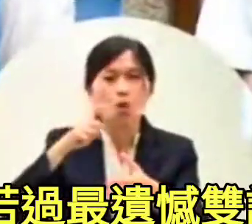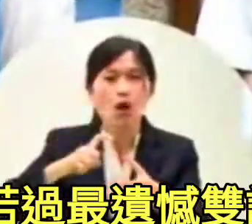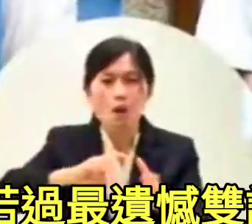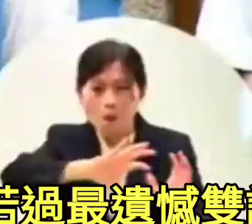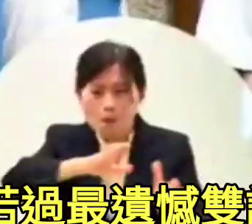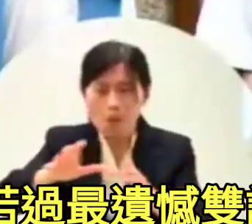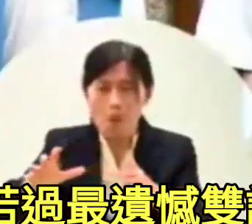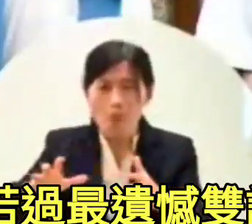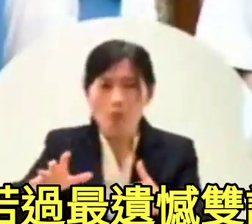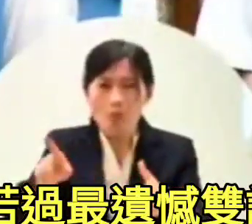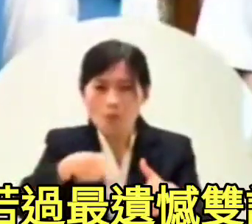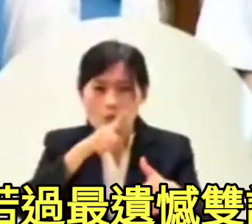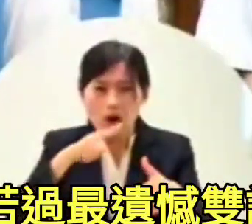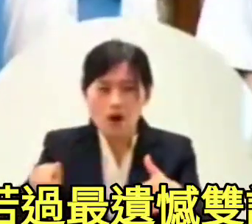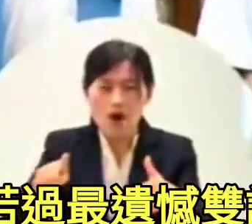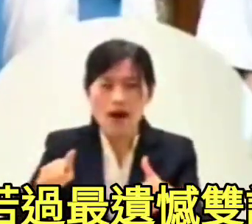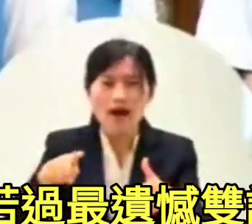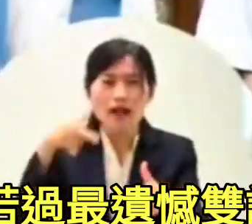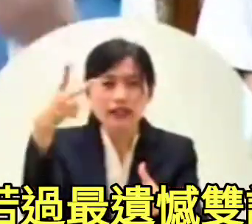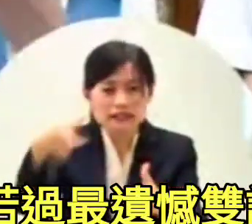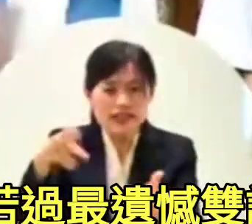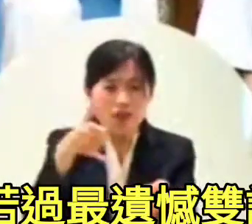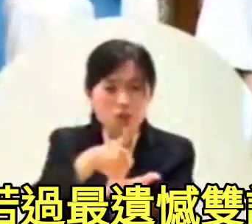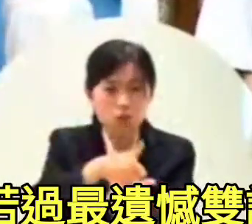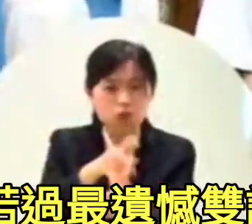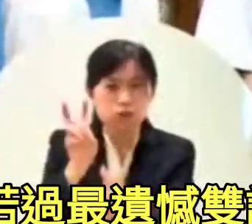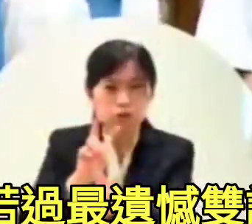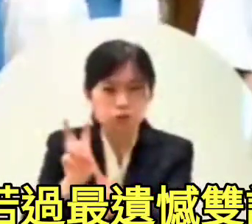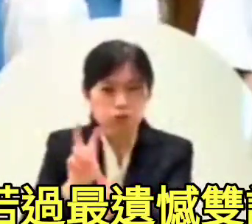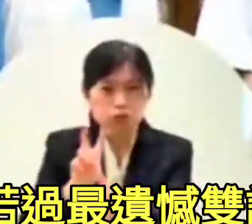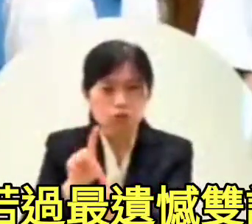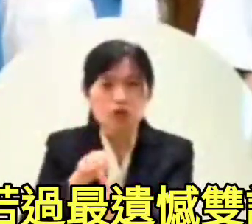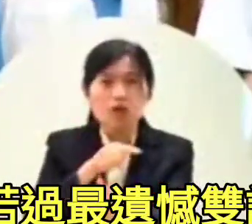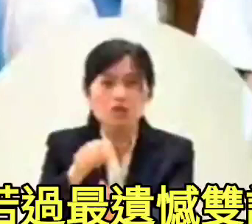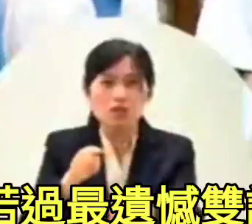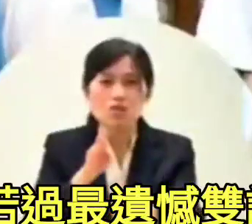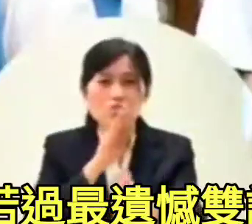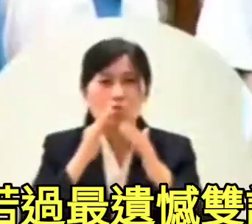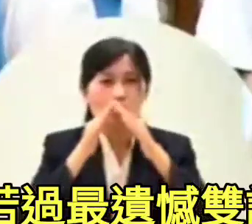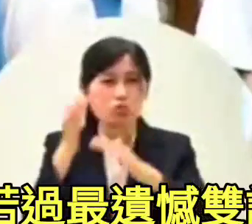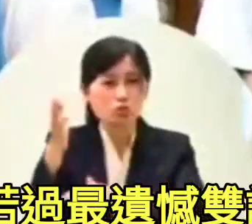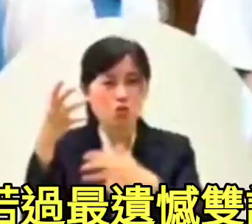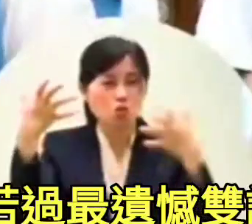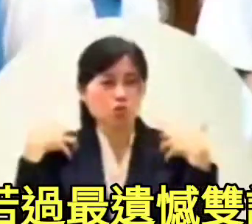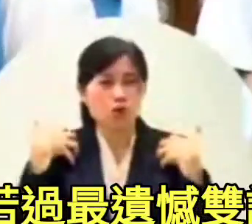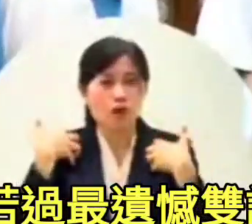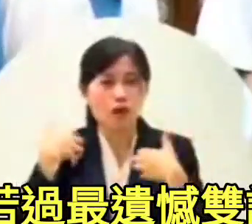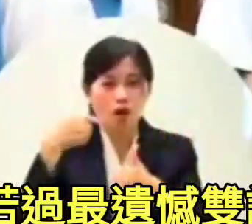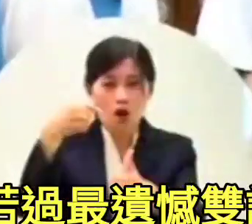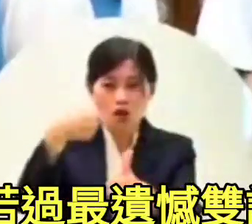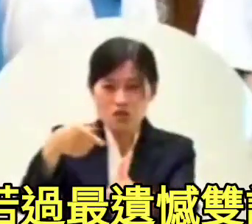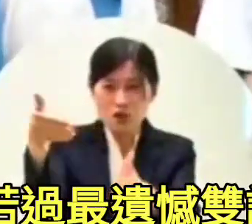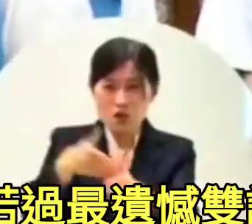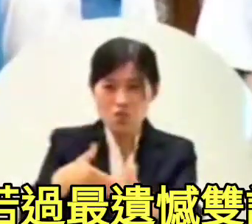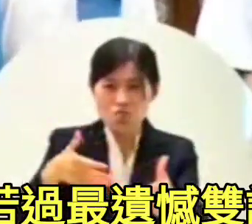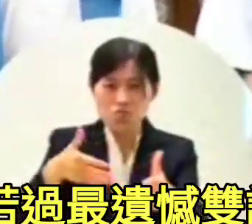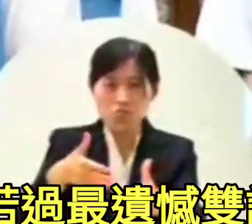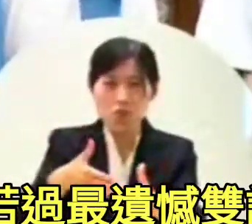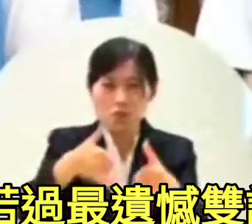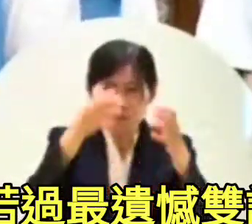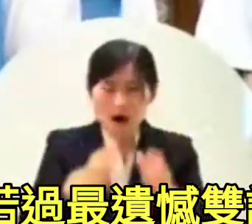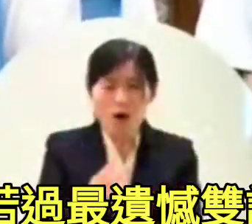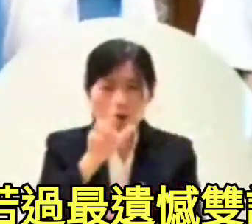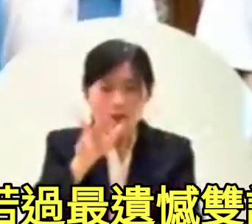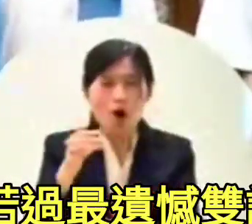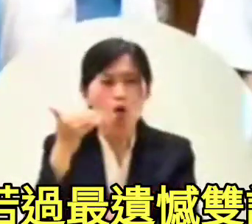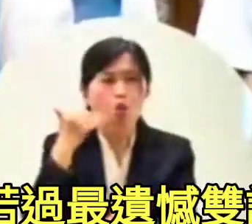照顾弱势。我觉得这是市府团队放在肩膀上的责任，办好教育，照顾弱势。如果被罢